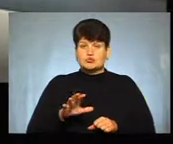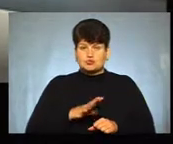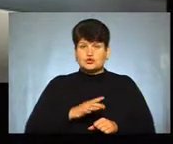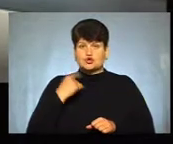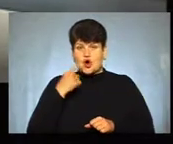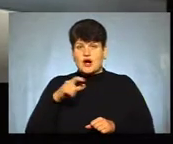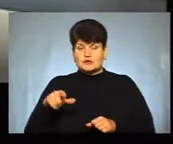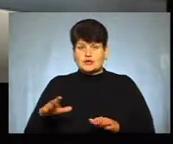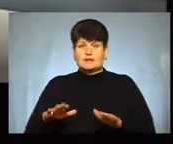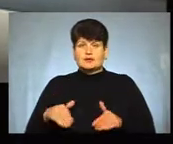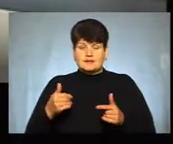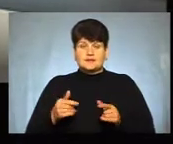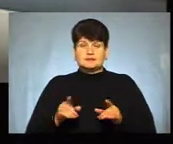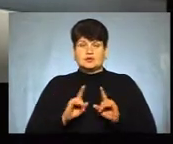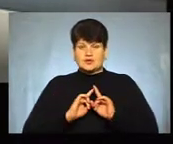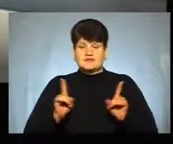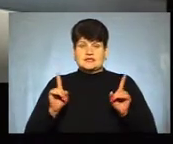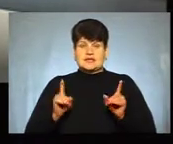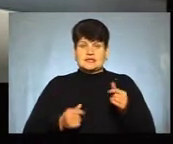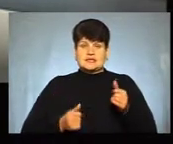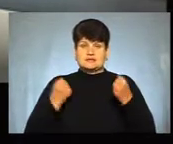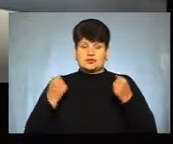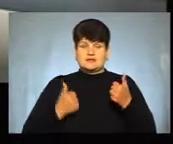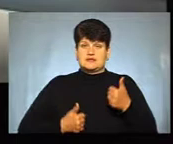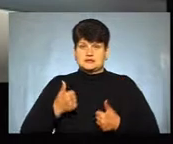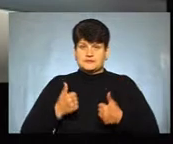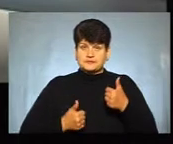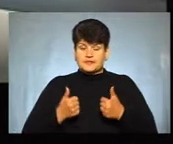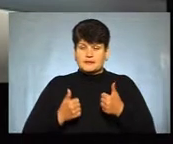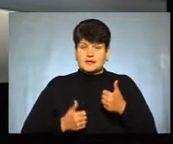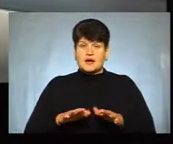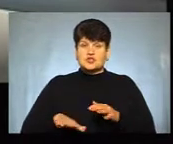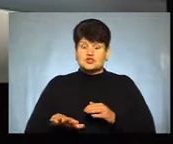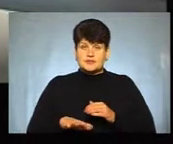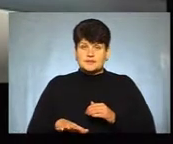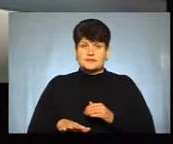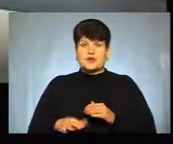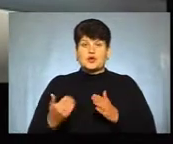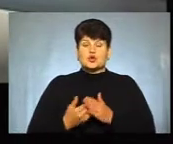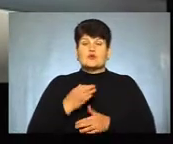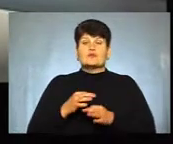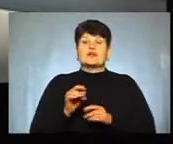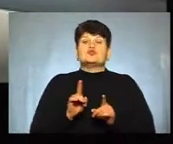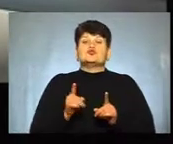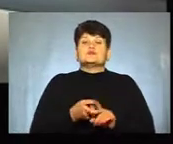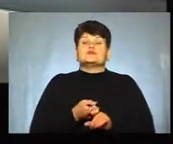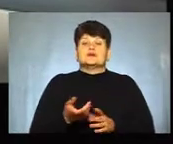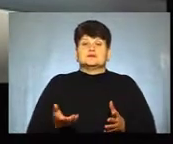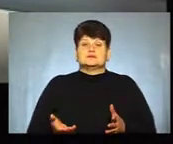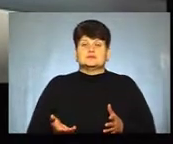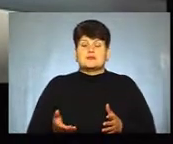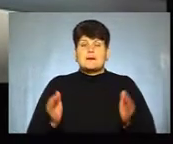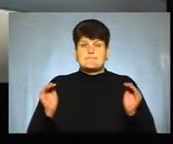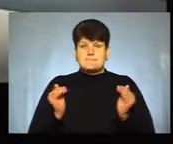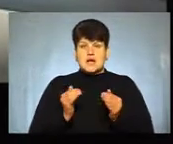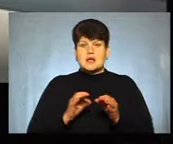подавали, наприклад, універсальний спортивний майданчик, а також додатково малий проект дитячий майданчик. І малі таким... проекти саме чого переважно стосувалися? Малі